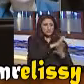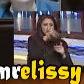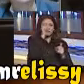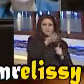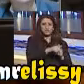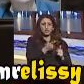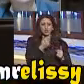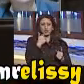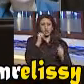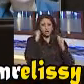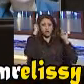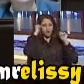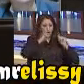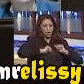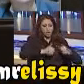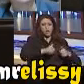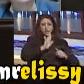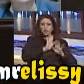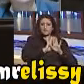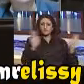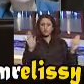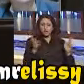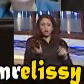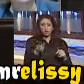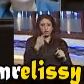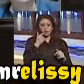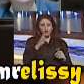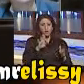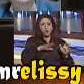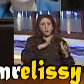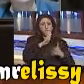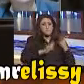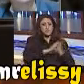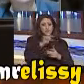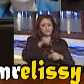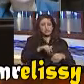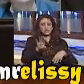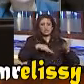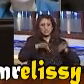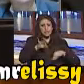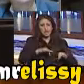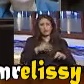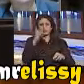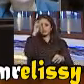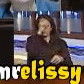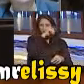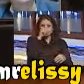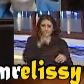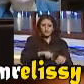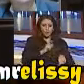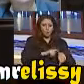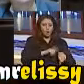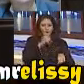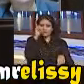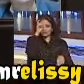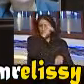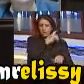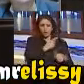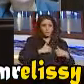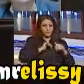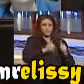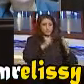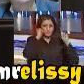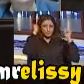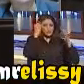من إشكاليات متعددة ومصاعب مختلفة، وإحساسه بأنه هو دايما زي يعني زي اللي مربوط في